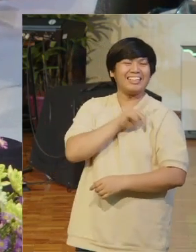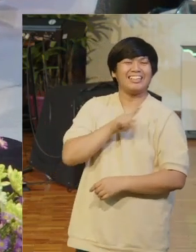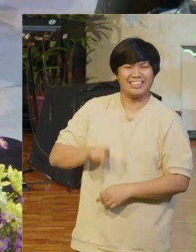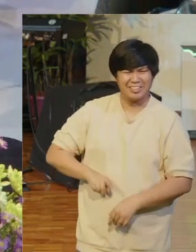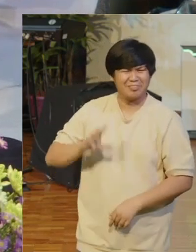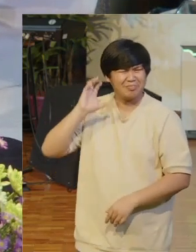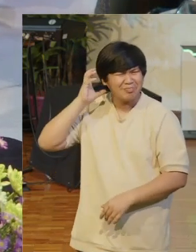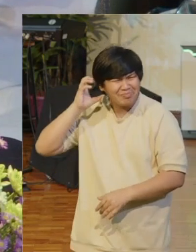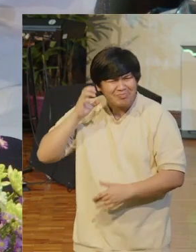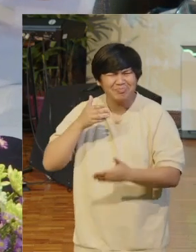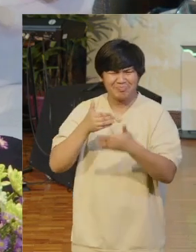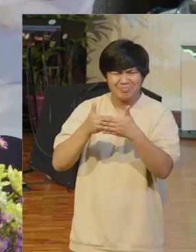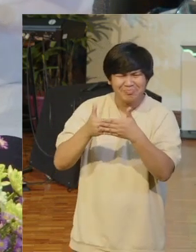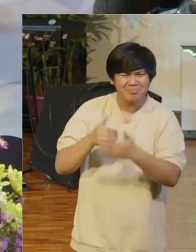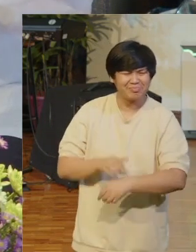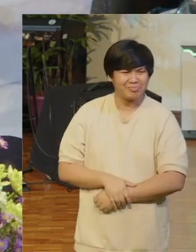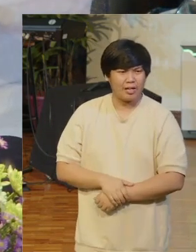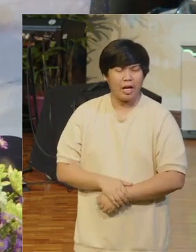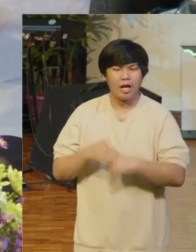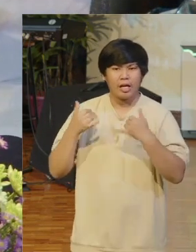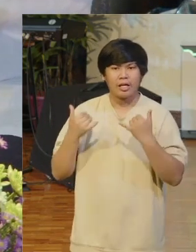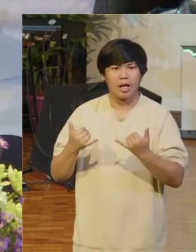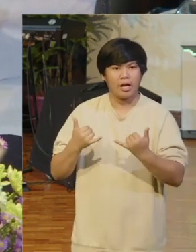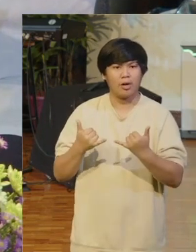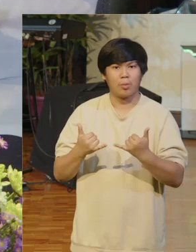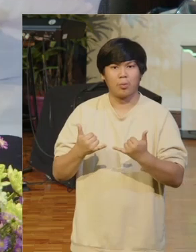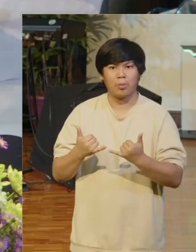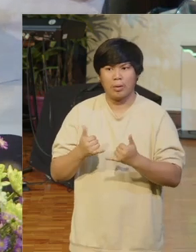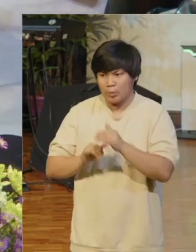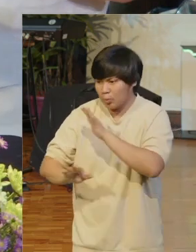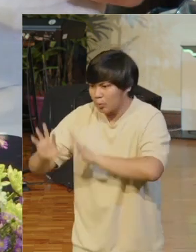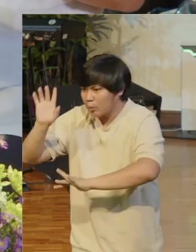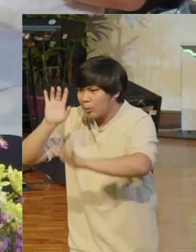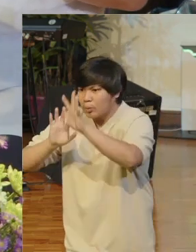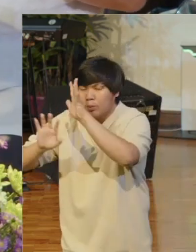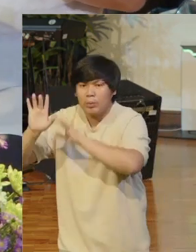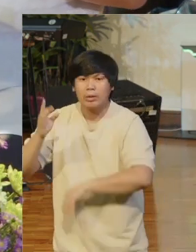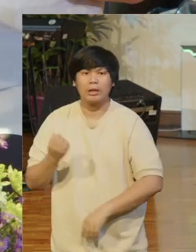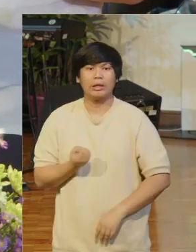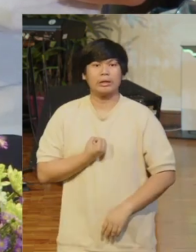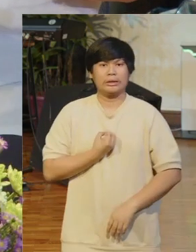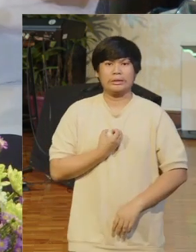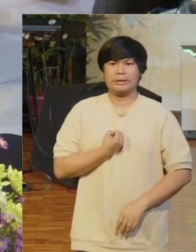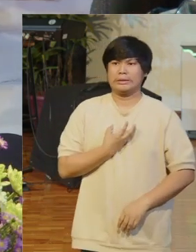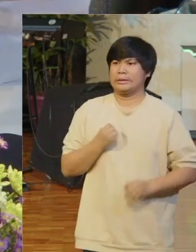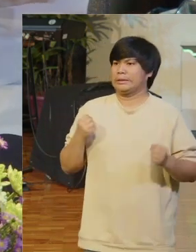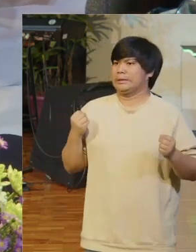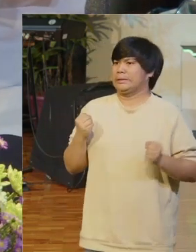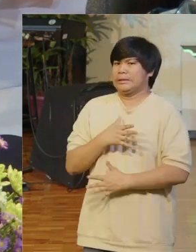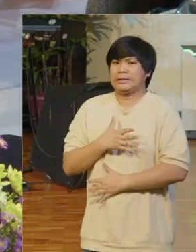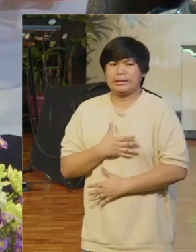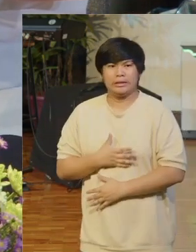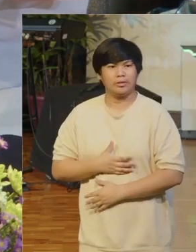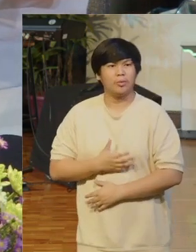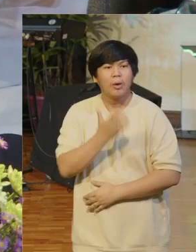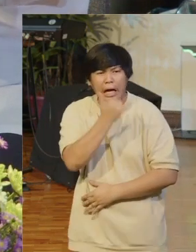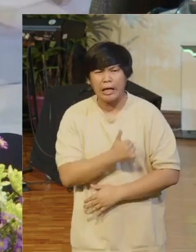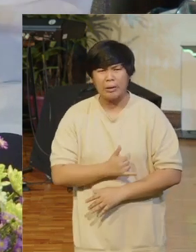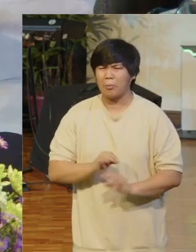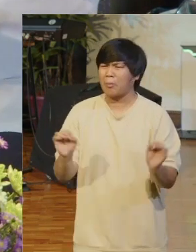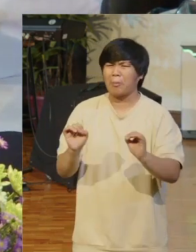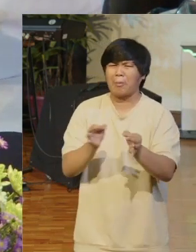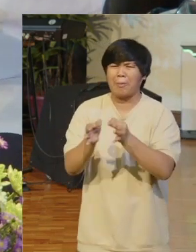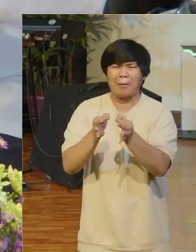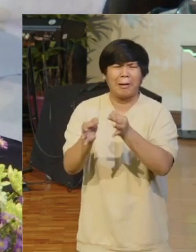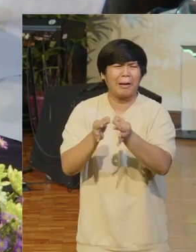ganoon. Siyempre, takot na lahat yung wise men, kasama doon si Daniel at yung tatlo niyang kaibigan. So sila